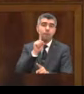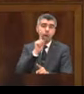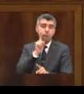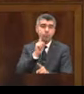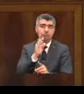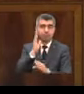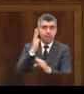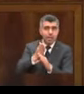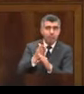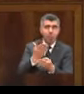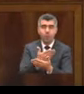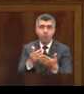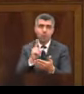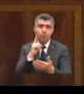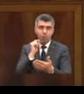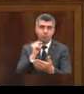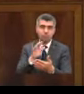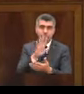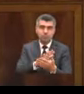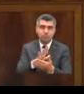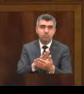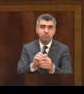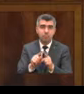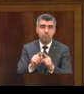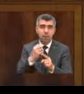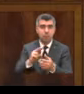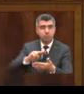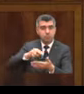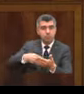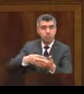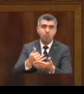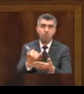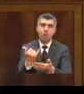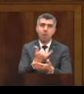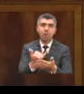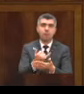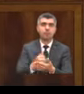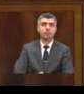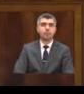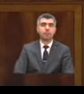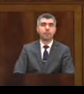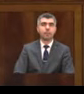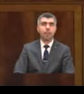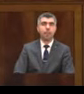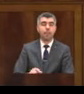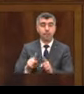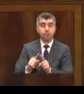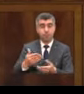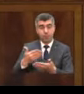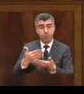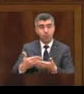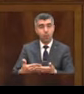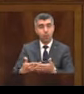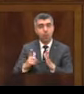العنف، كنعتبره مهم جدا، لأننا أن نصل إلى وضع بروتوكول كيأكد على أن هذا البروتوكول اليوم غيوحد